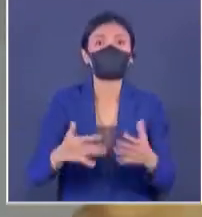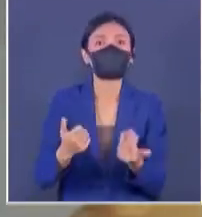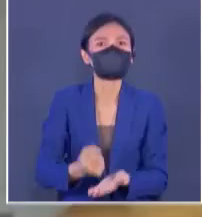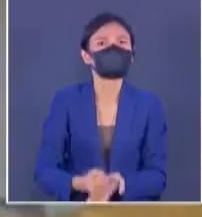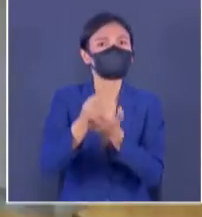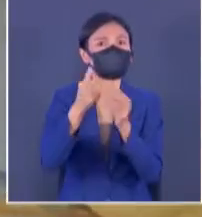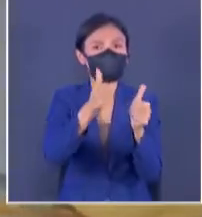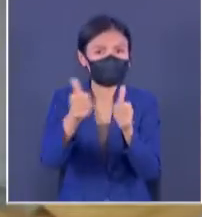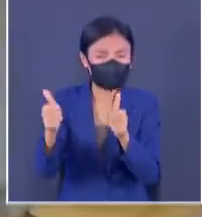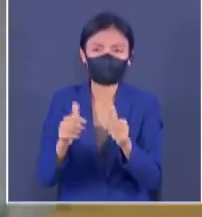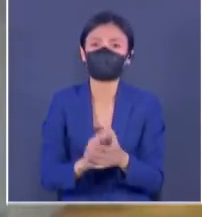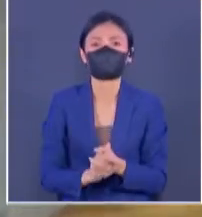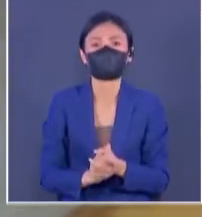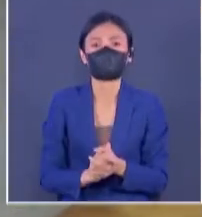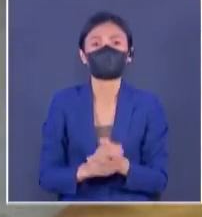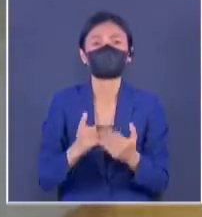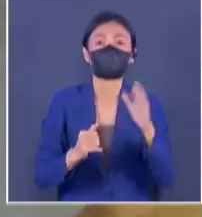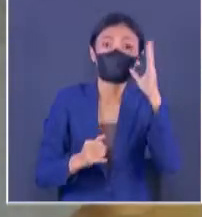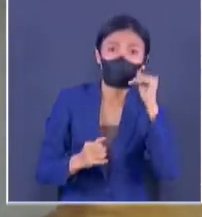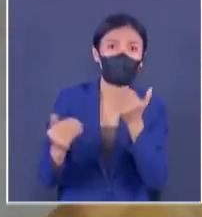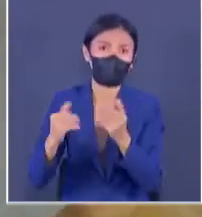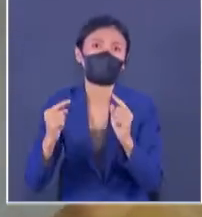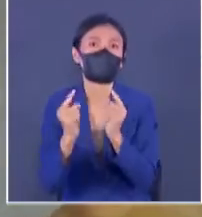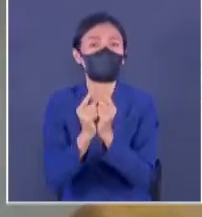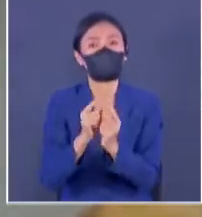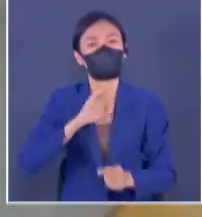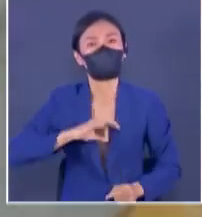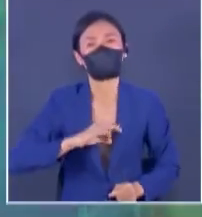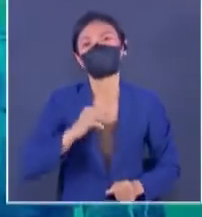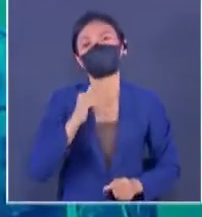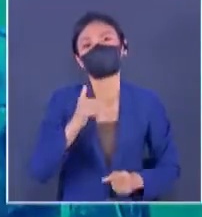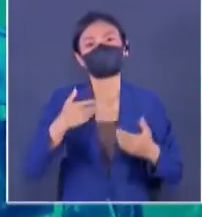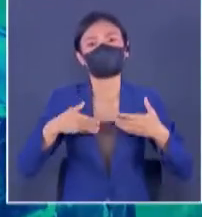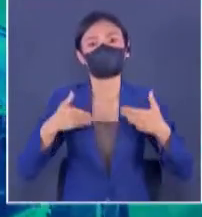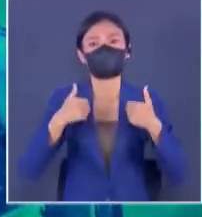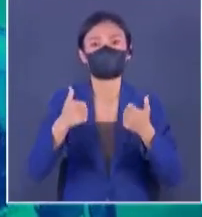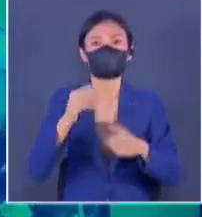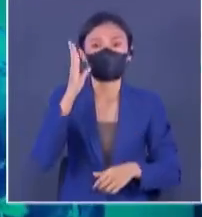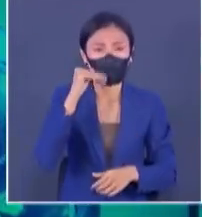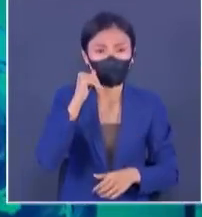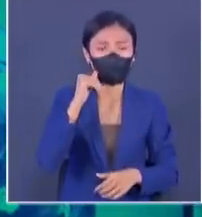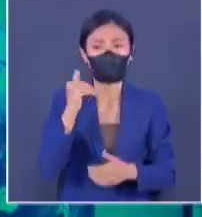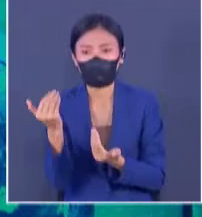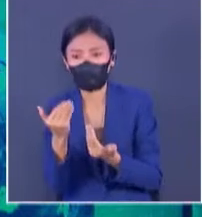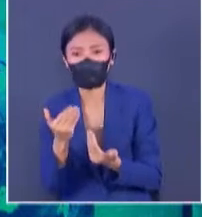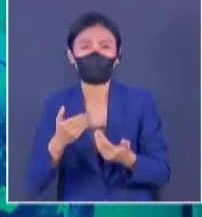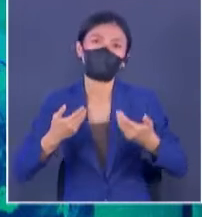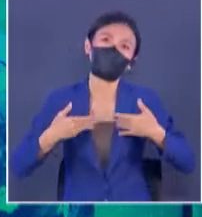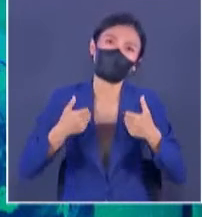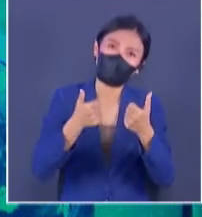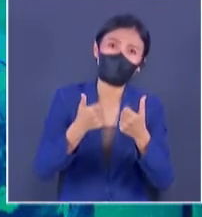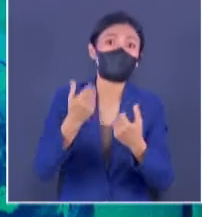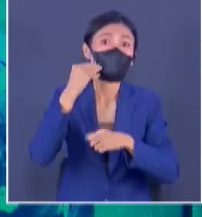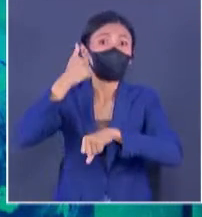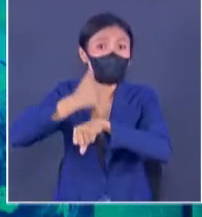คะได้พบหน้ากันสักทีนี่คือวินาทีที่เขาเจอหน้ากันนะคะ แสดงความยินดีกับทั้งสองคนพ่อลูกด้วยนะครับแล้วก็ต้องชื่นชมทางผู้ใหญ่บ้าน